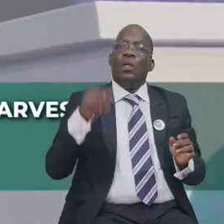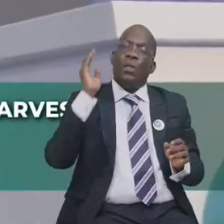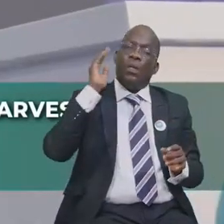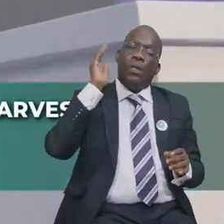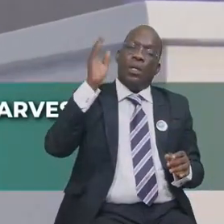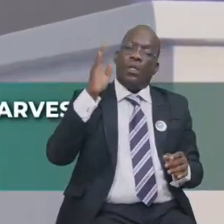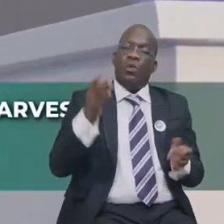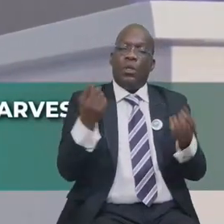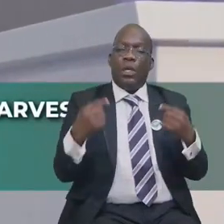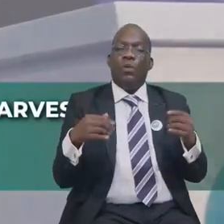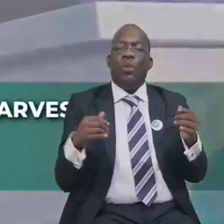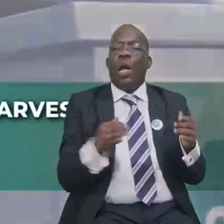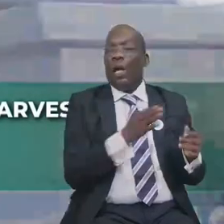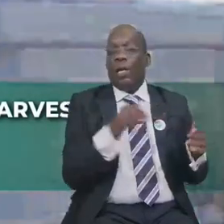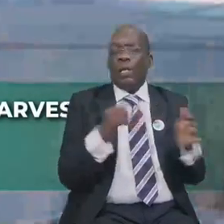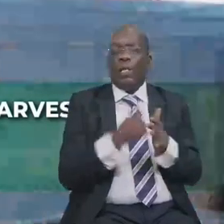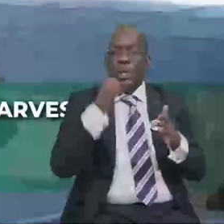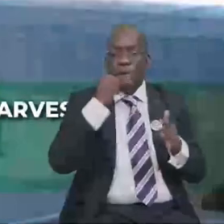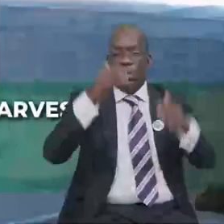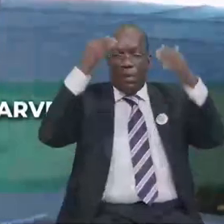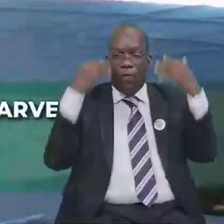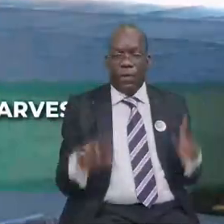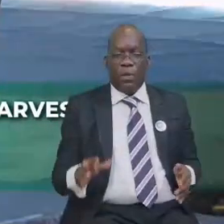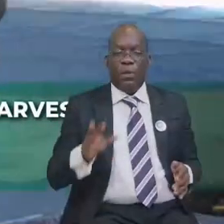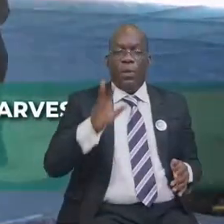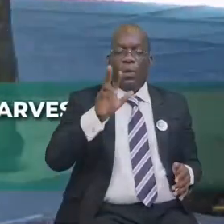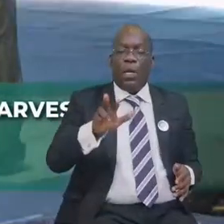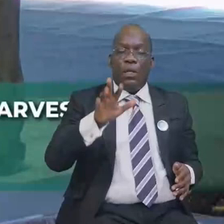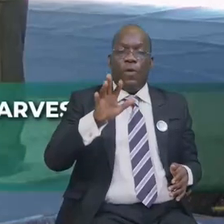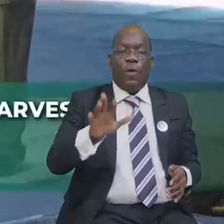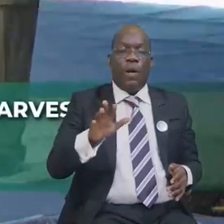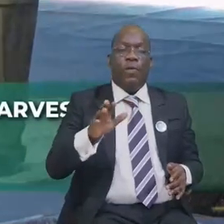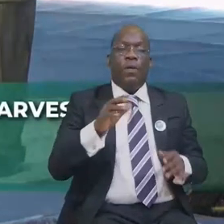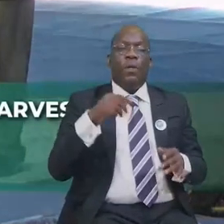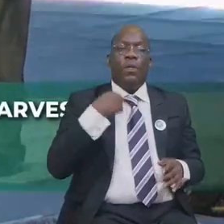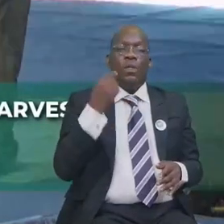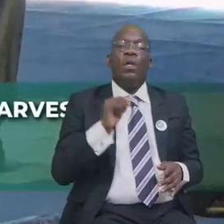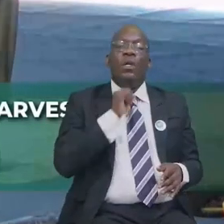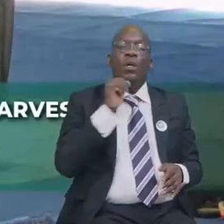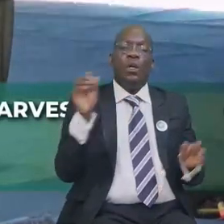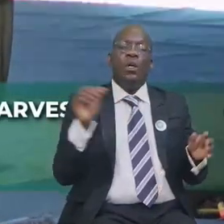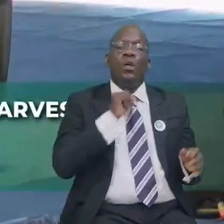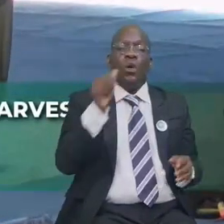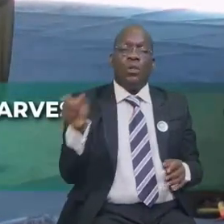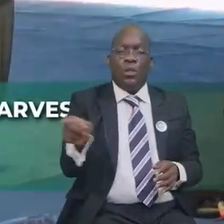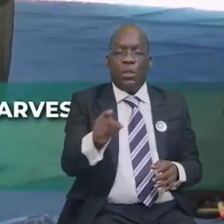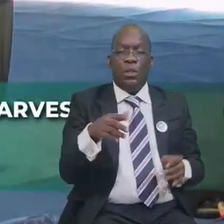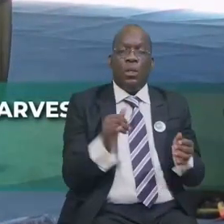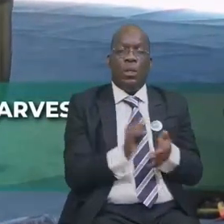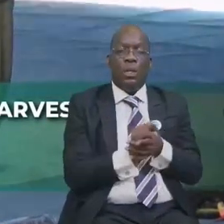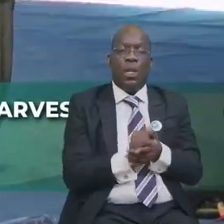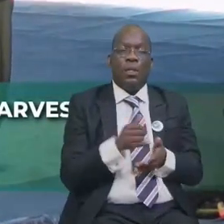Verset 35. Verset 35 dit, ne dites-vous pas qu'il y a encore 4 mois jusqu'à